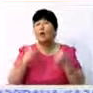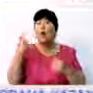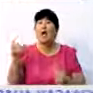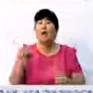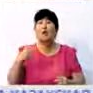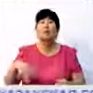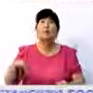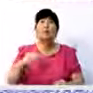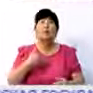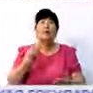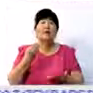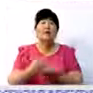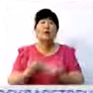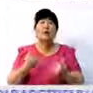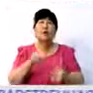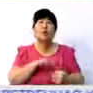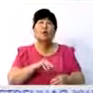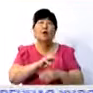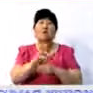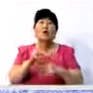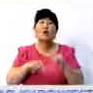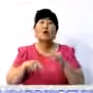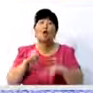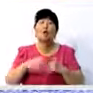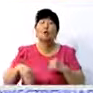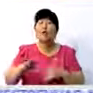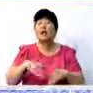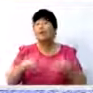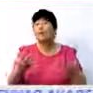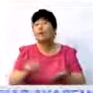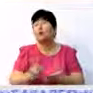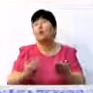региона. Мы высоко ценим его труд во благо родной земли и желаем успеха новым начинаниям.